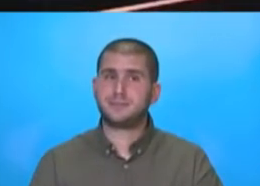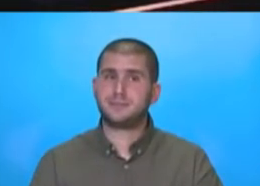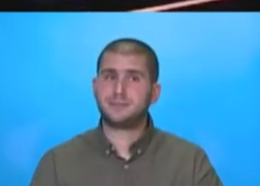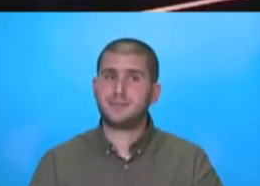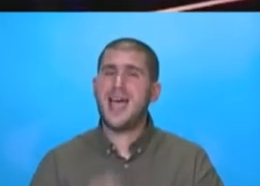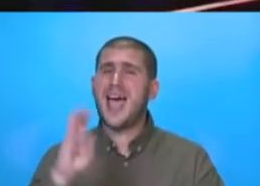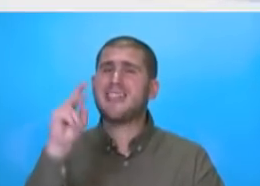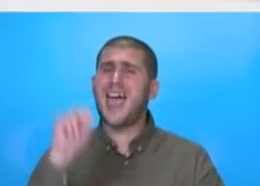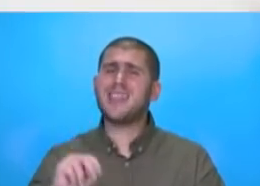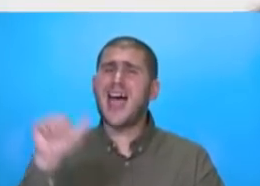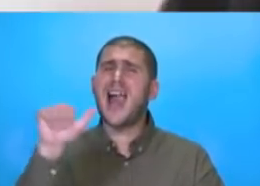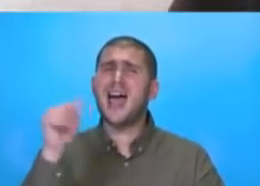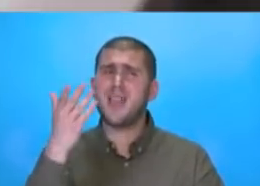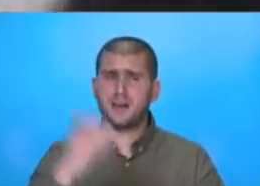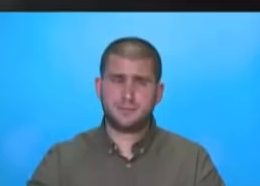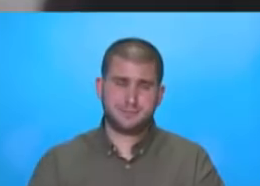היא... עדן